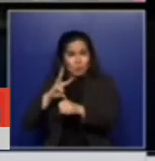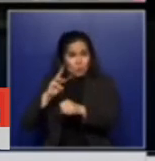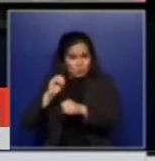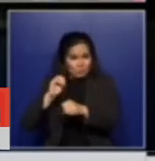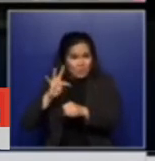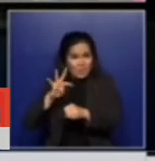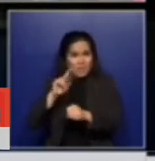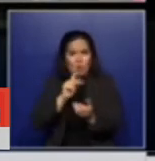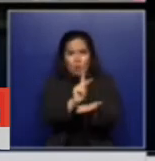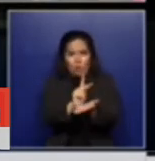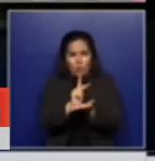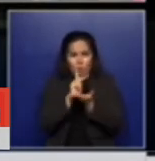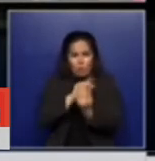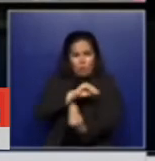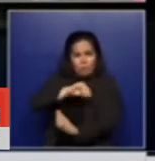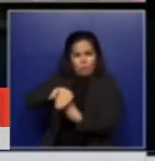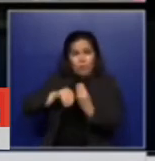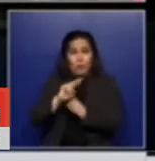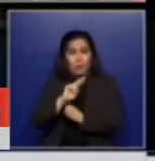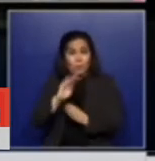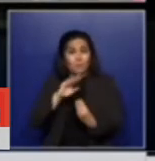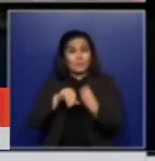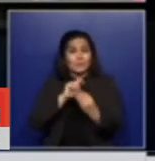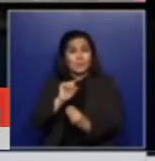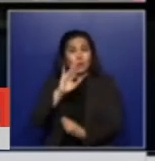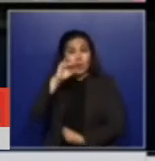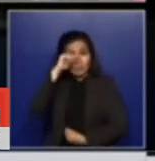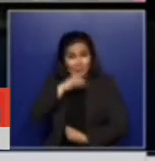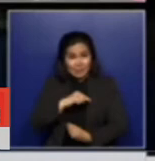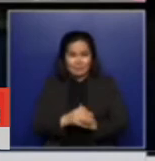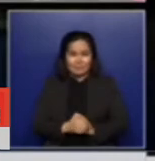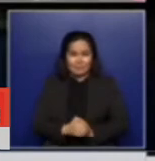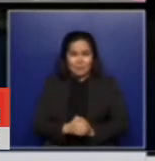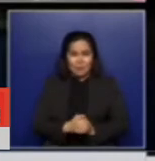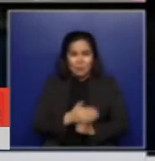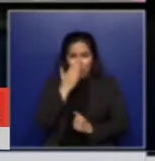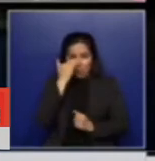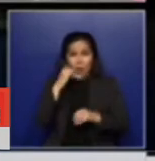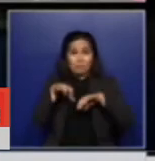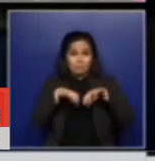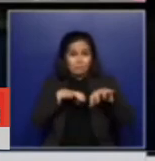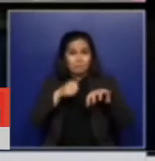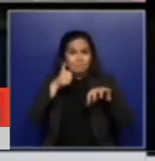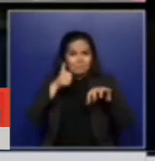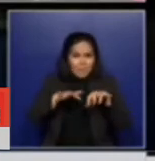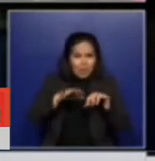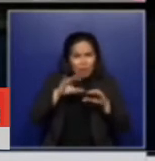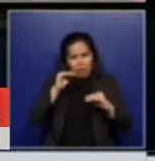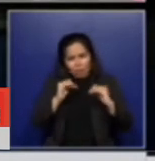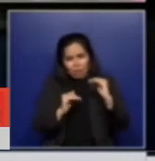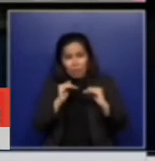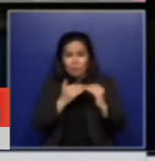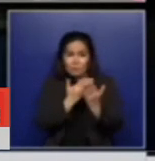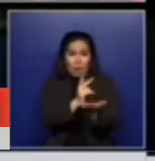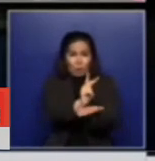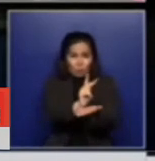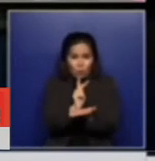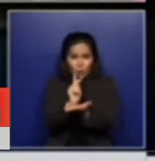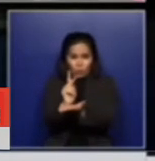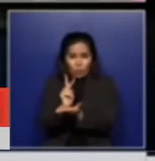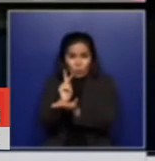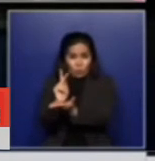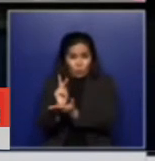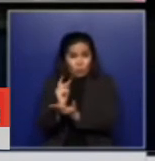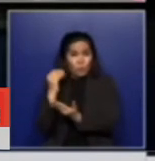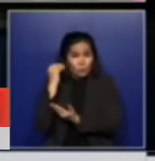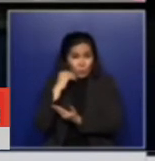ที่ท่านต้องกู้มาชดเชยการขาดดุลประมาณรวมแล้วเนี่ยนะครับท่านต้องกู้มาชดเชยการขาดดุลงบประมา